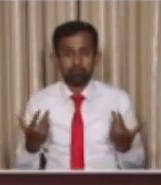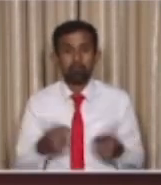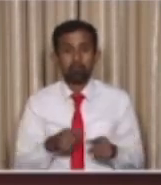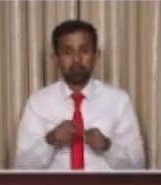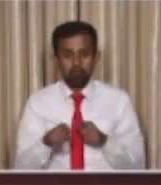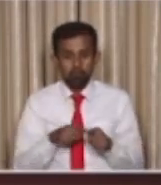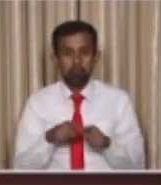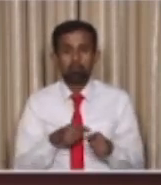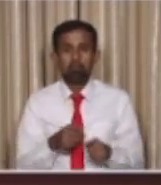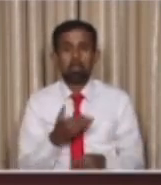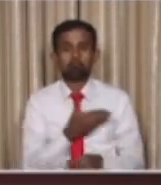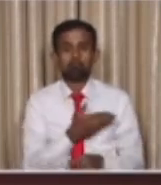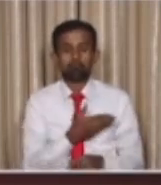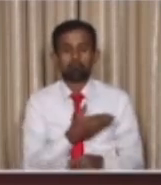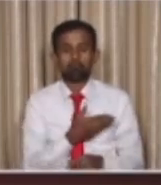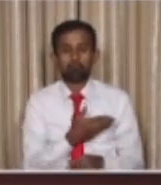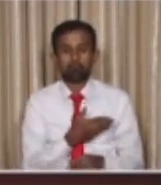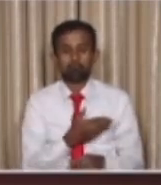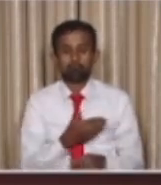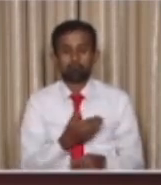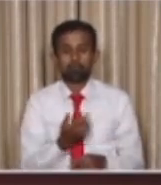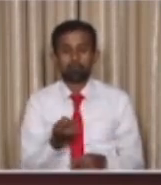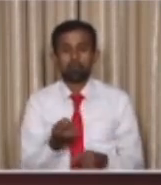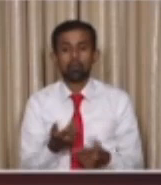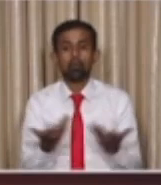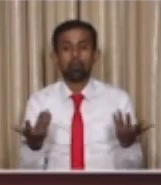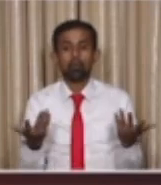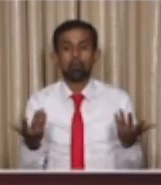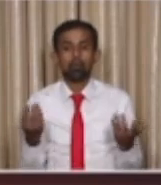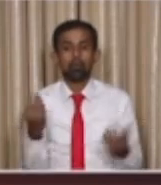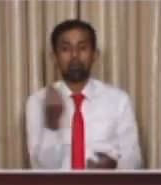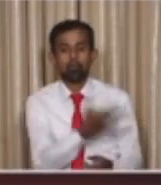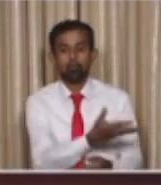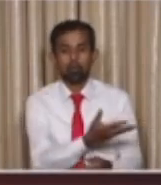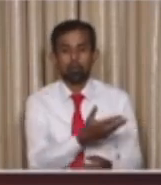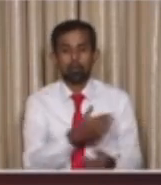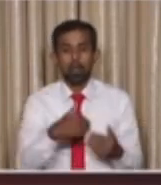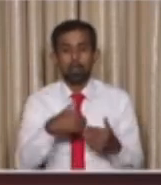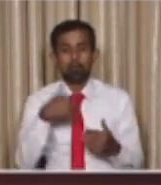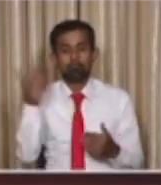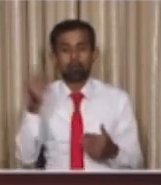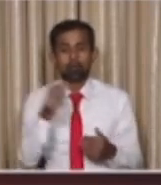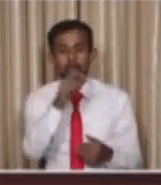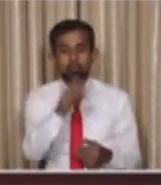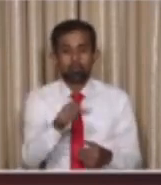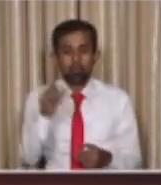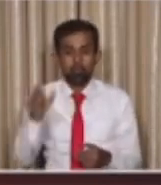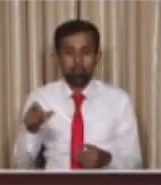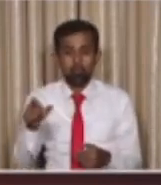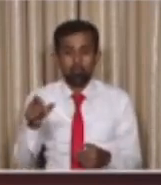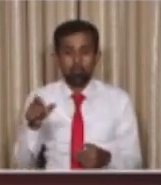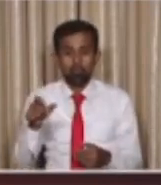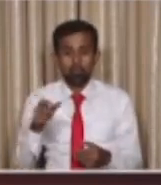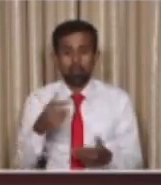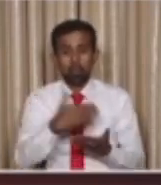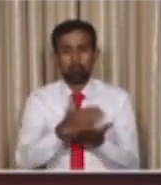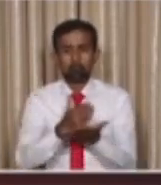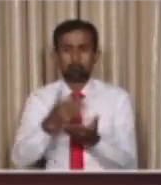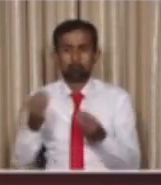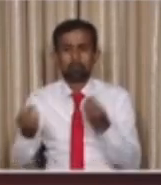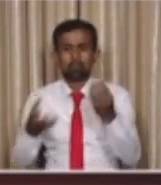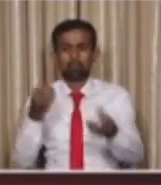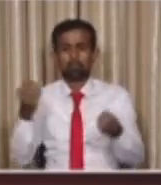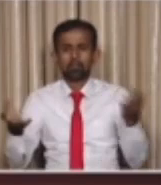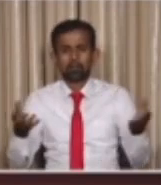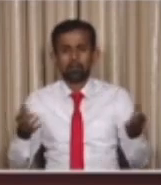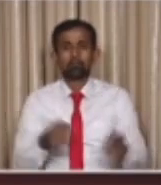වගේ දේවල් සිදු වෙනවා. එතකොට මේ මුදල් කොහෙද යන්නේ? ඒවා යම් බාහිර පාර්ශ්වයන් වලට මේවා බෙදී යාමක් සිදු වෙන්නේ.